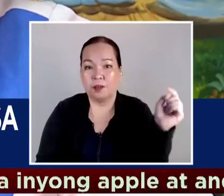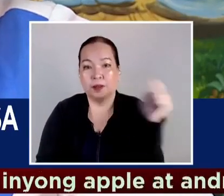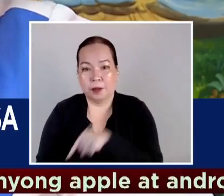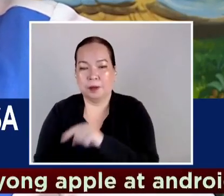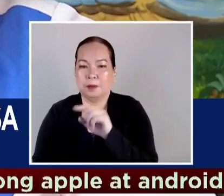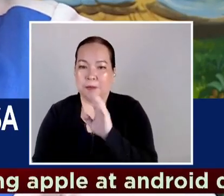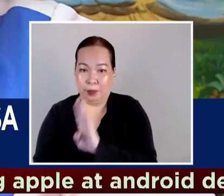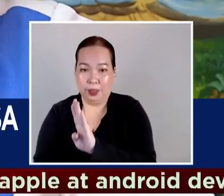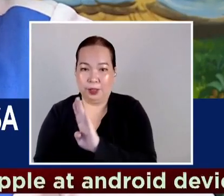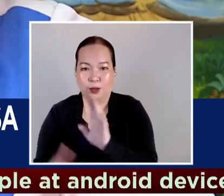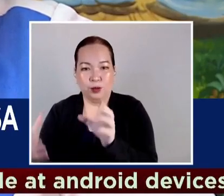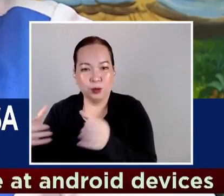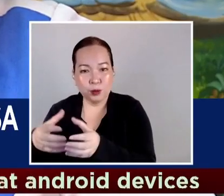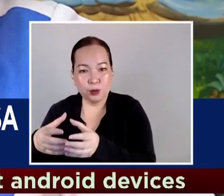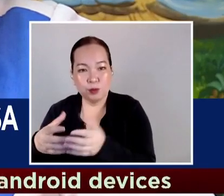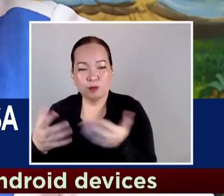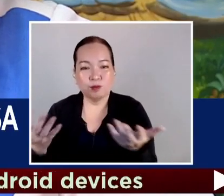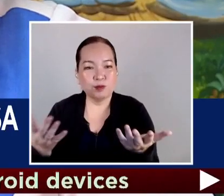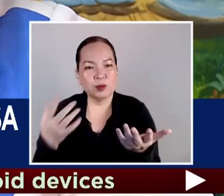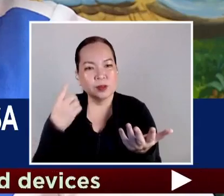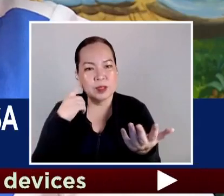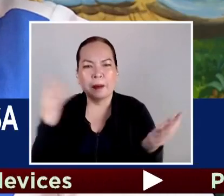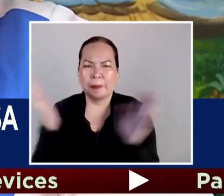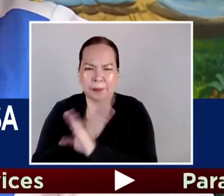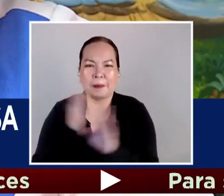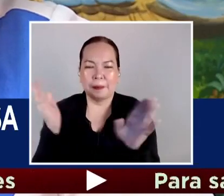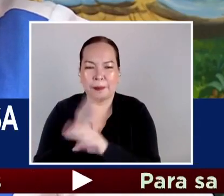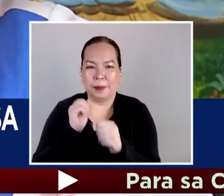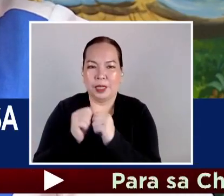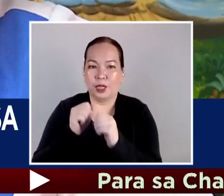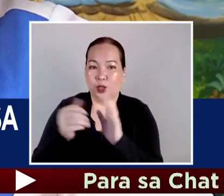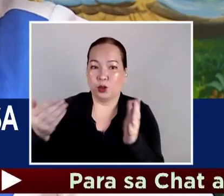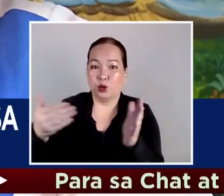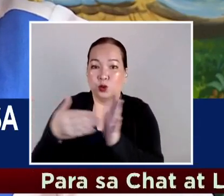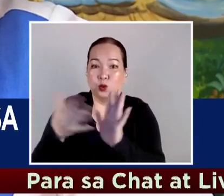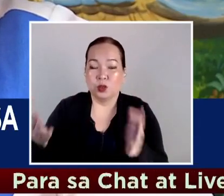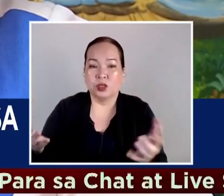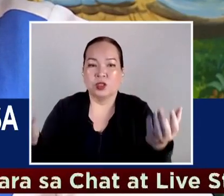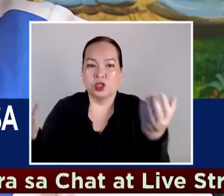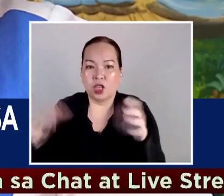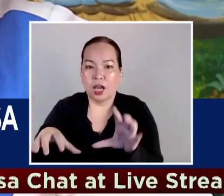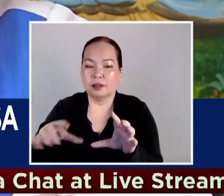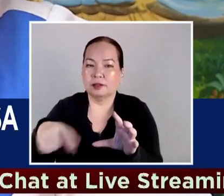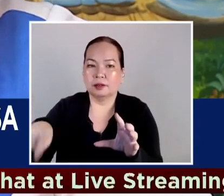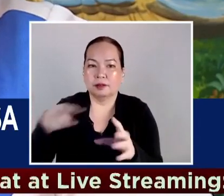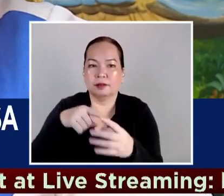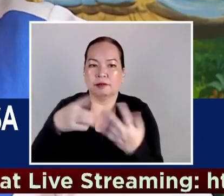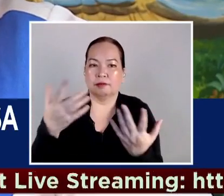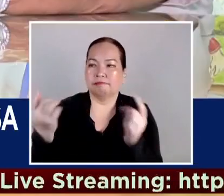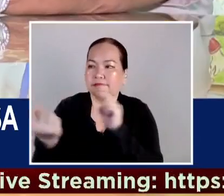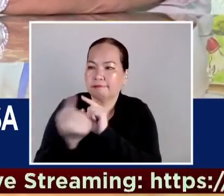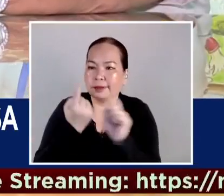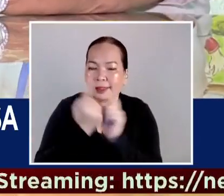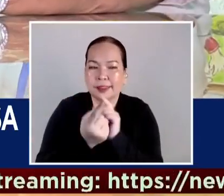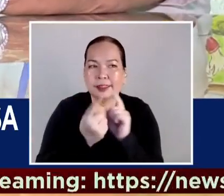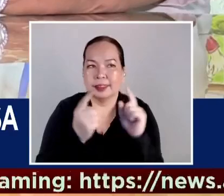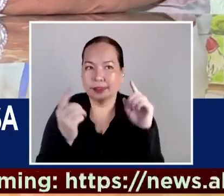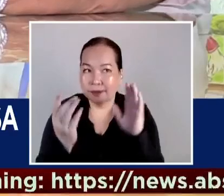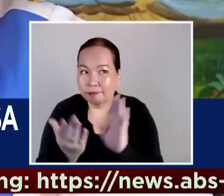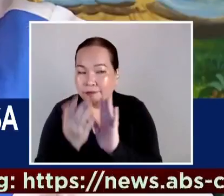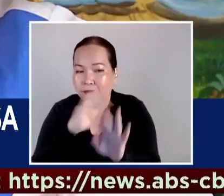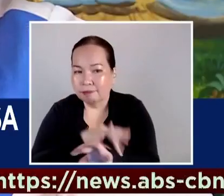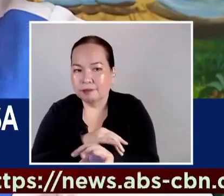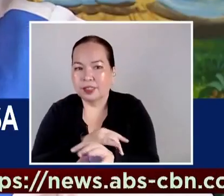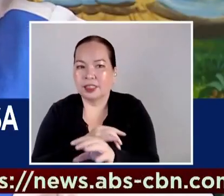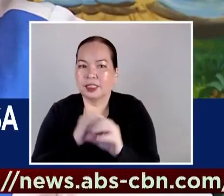So in short, our children, no, they will be meeting their children, their teachers, at least